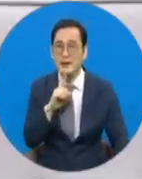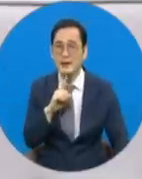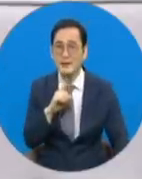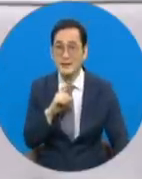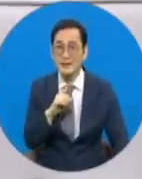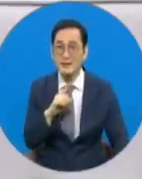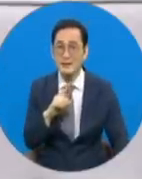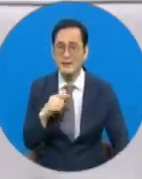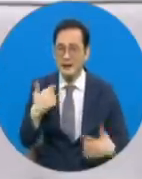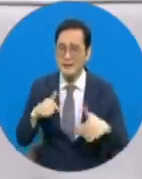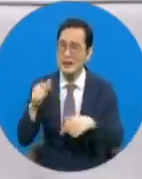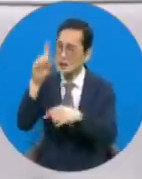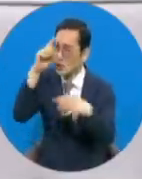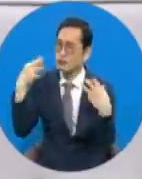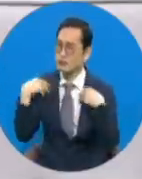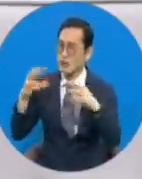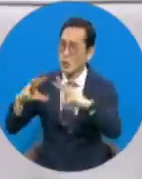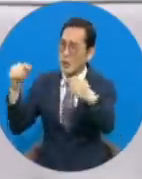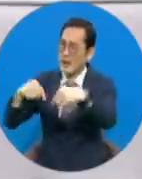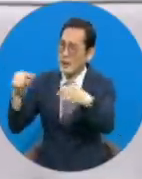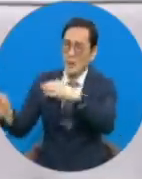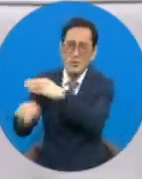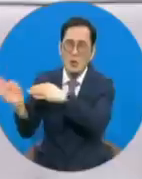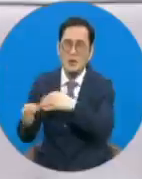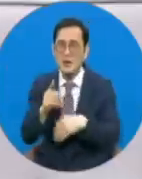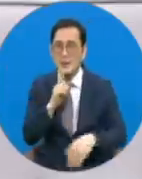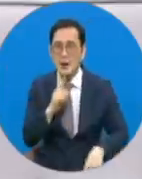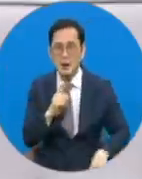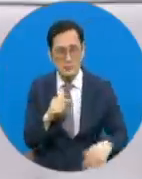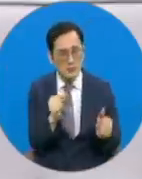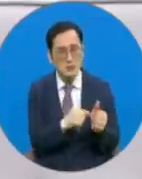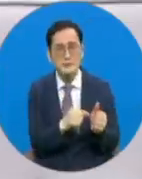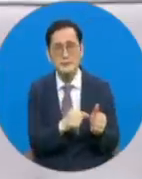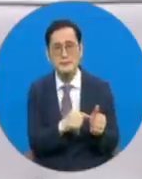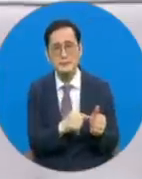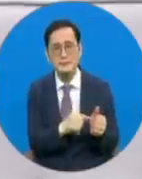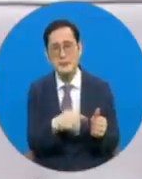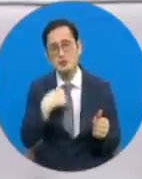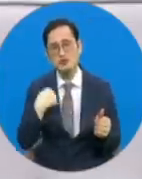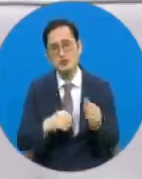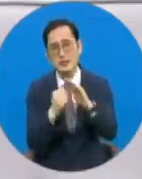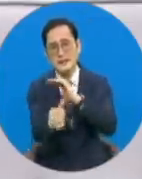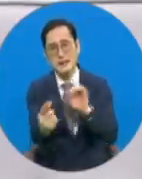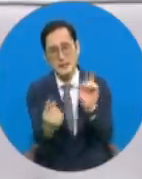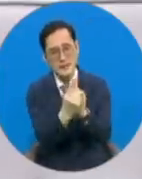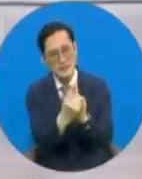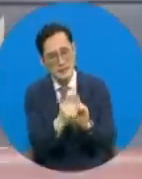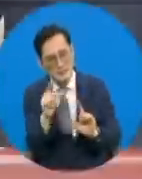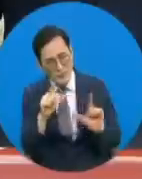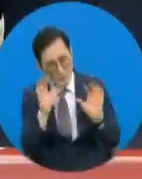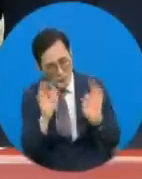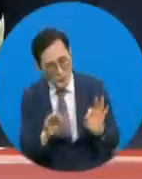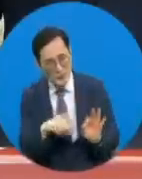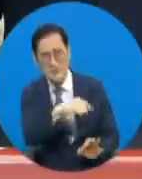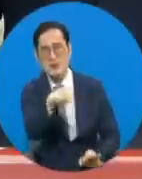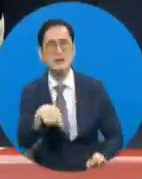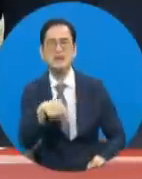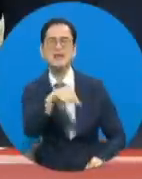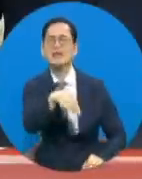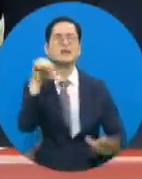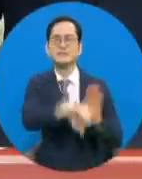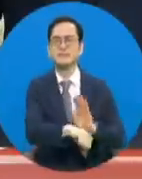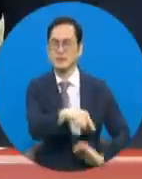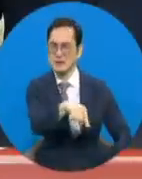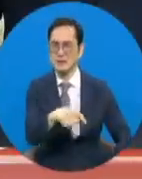이번에 중국 대사를 만났다고 생각하는데 이게 사실은 외교 참사라고 저는 봐요.